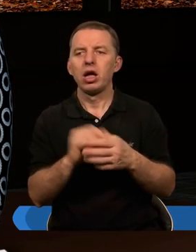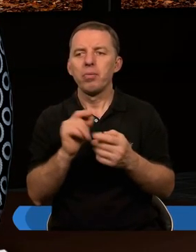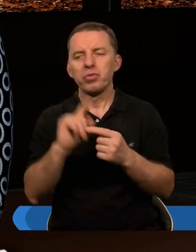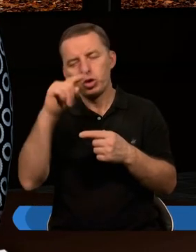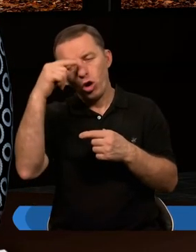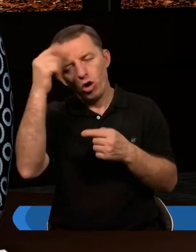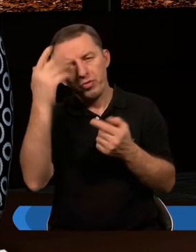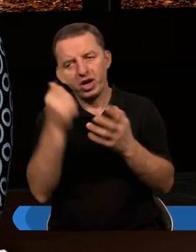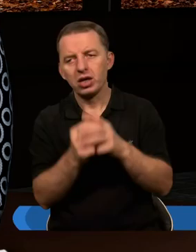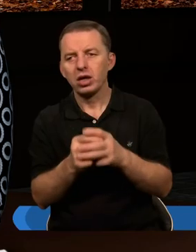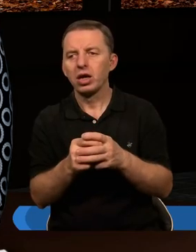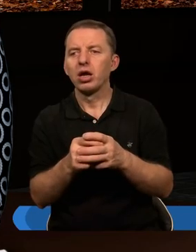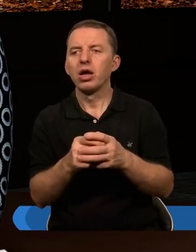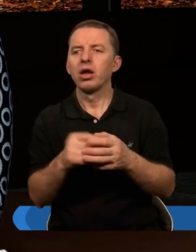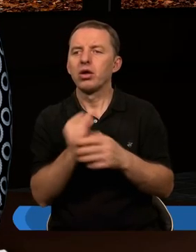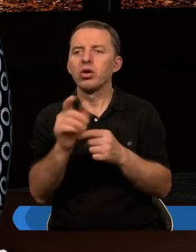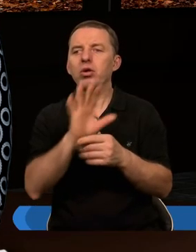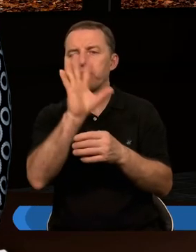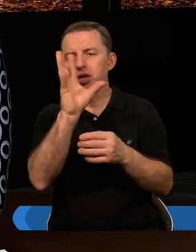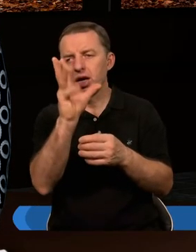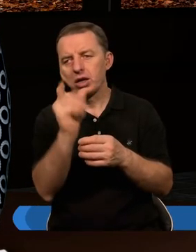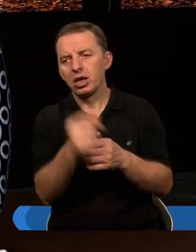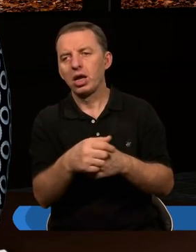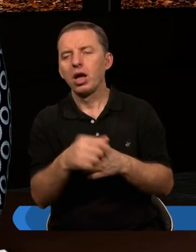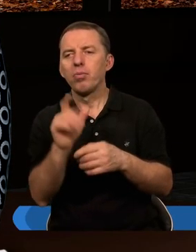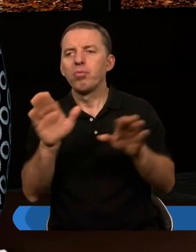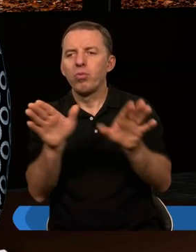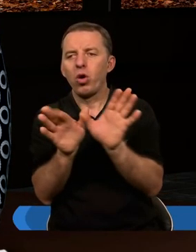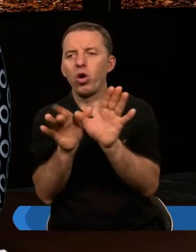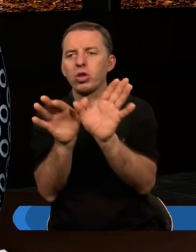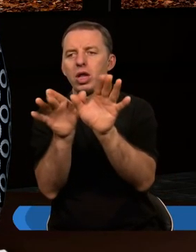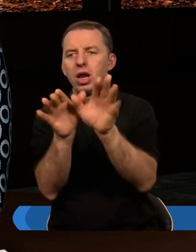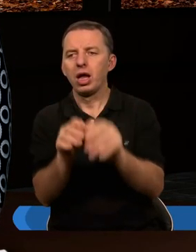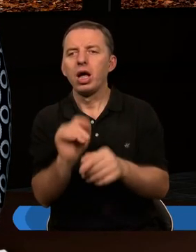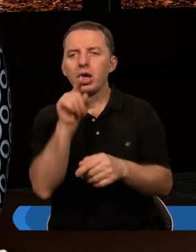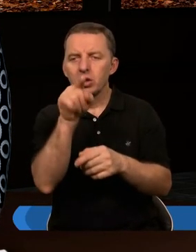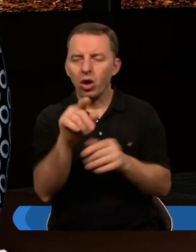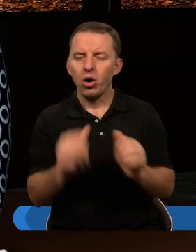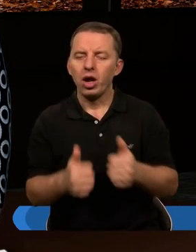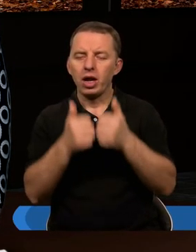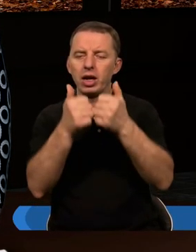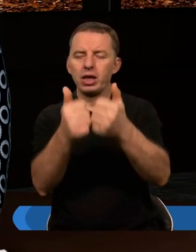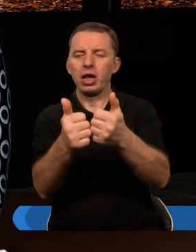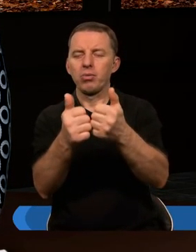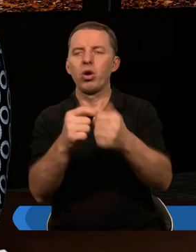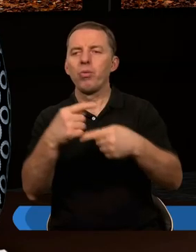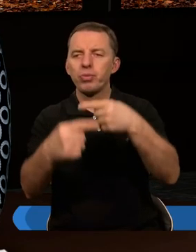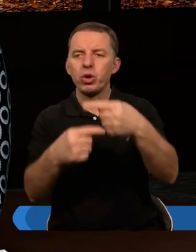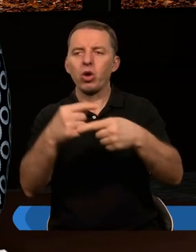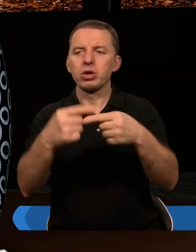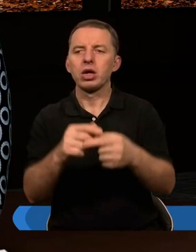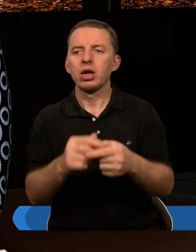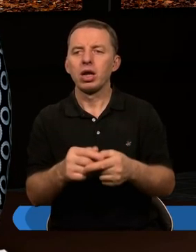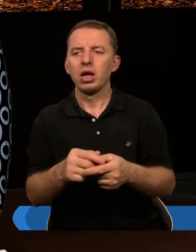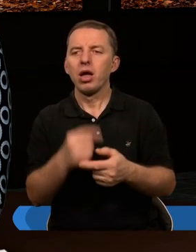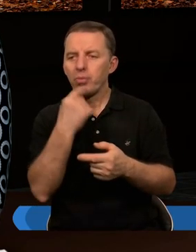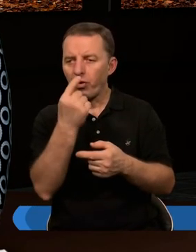Przeobrażenia gąsienicy w pięknego motyla. I tam następuje ten proces, można powiedzieć,